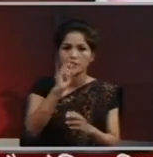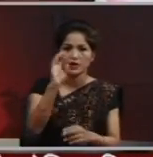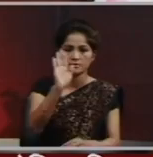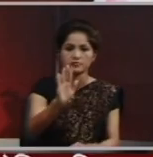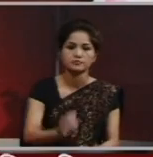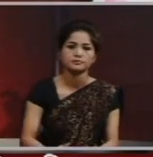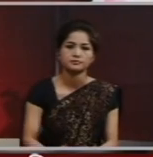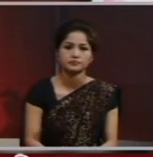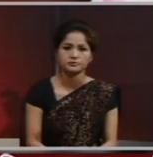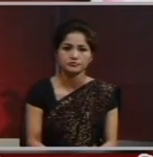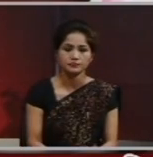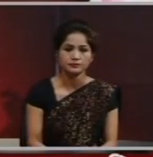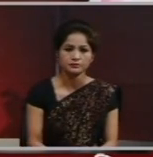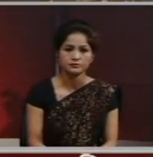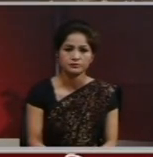छ।